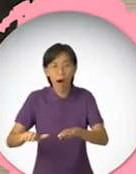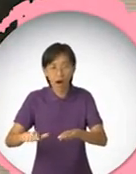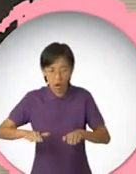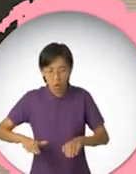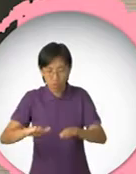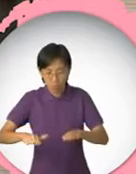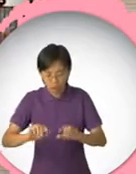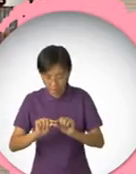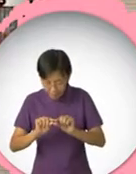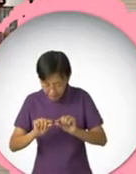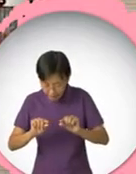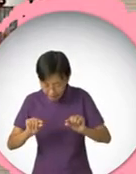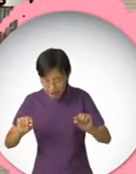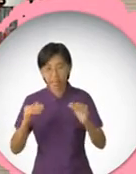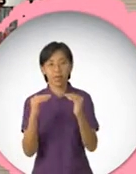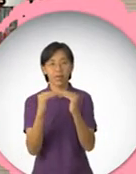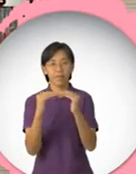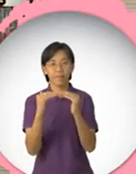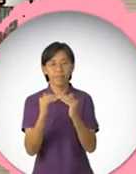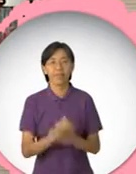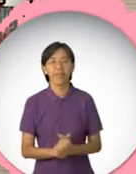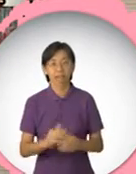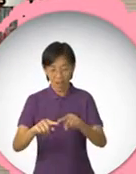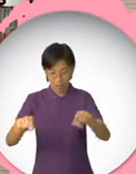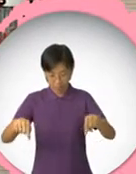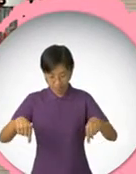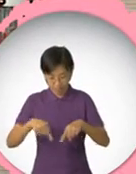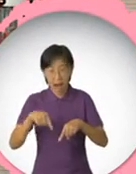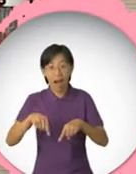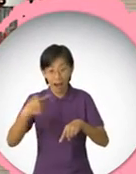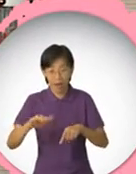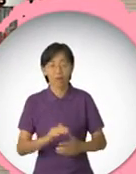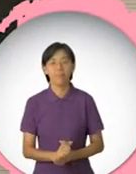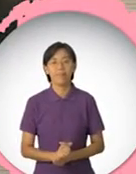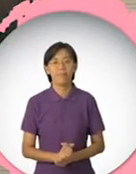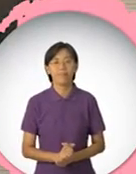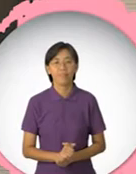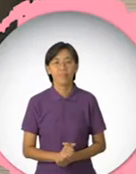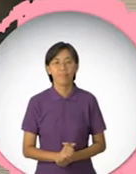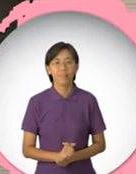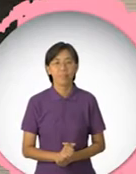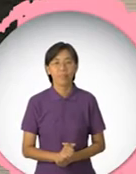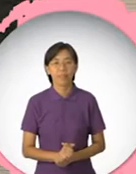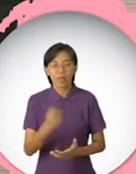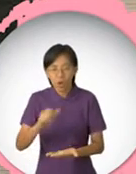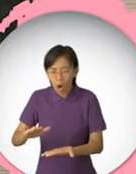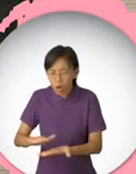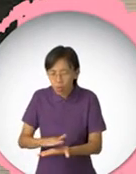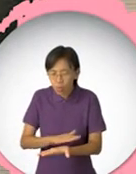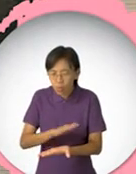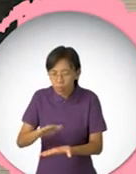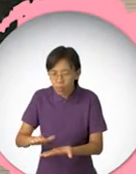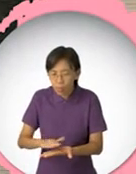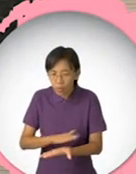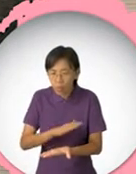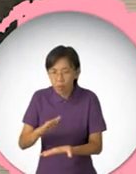ครับอ๋ออันนี้ก็เต็มแล้ว อันนี้ก็คือเต็มแล้วแต่ว ่าย ังไม่หนาบางเท่าๆกันแล้วลองเอามือค่ะลูบดูนะคะว่